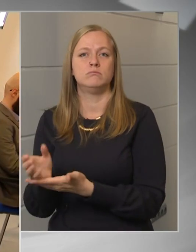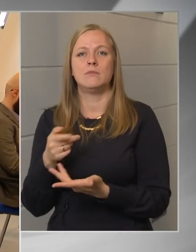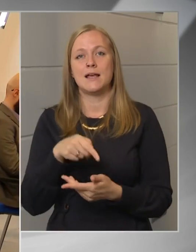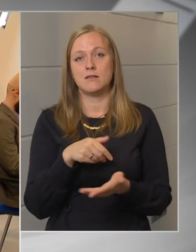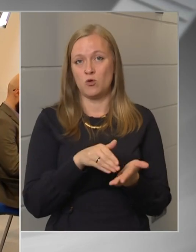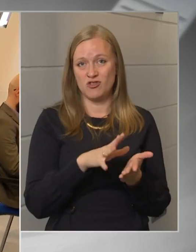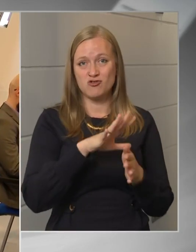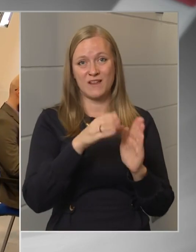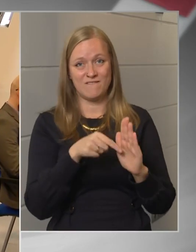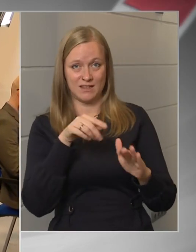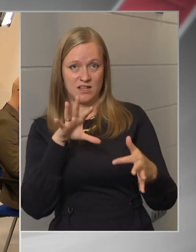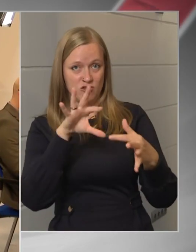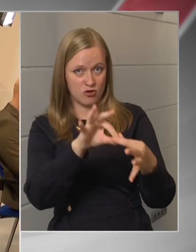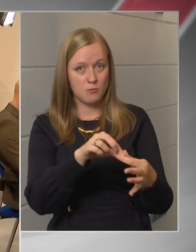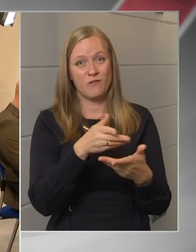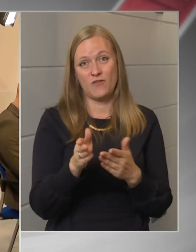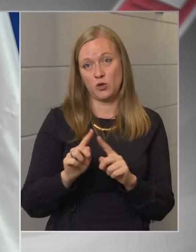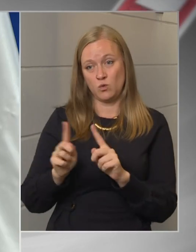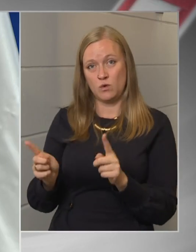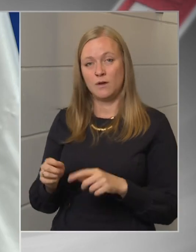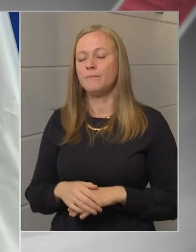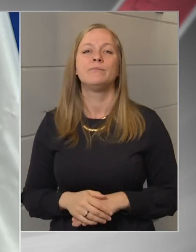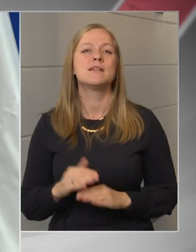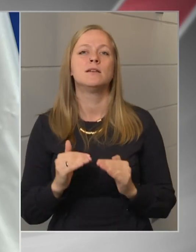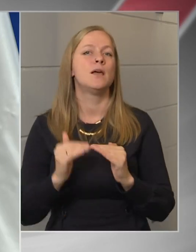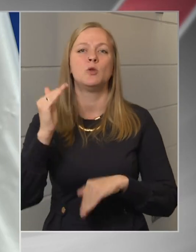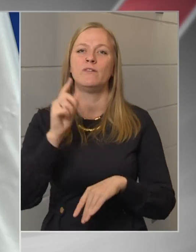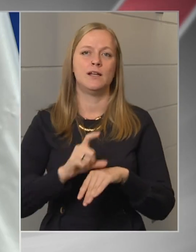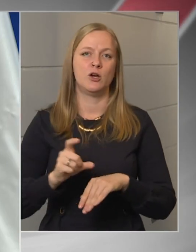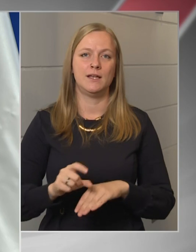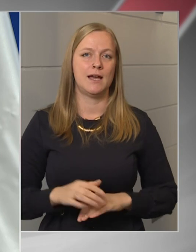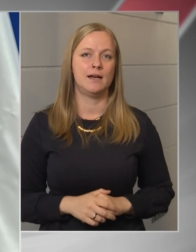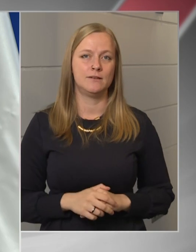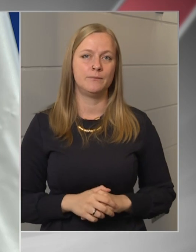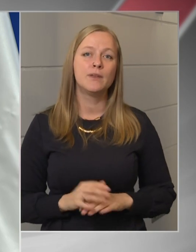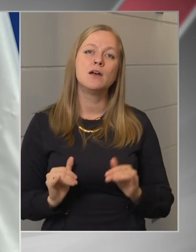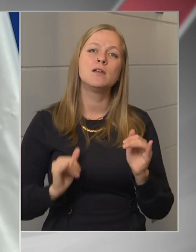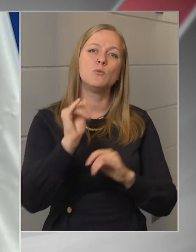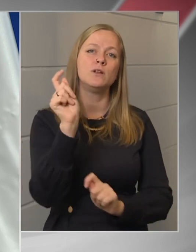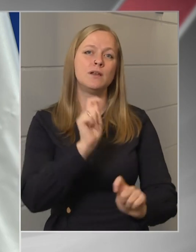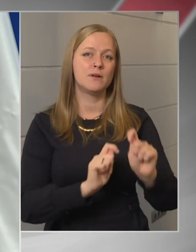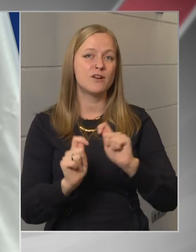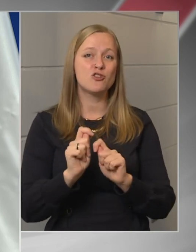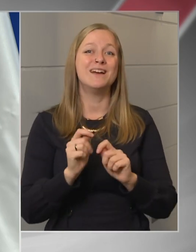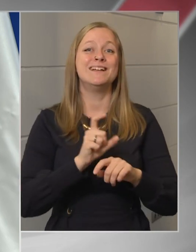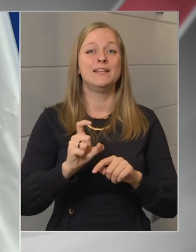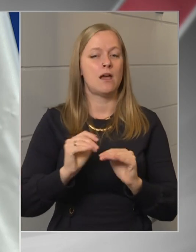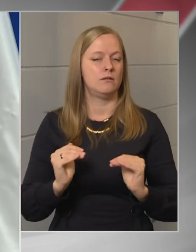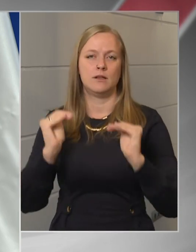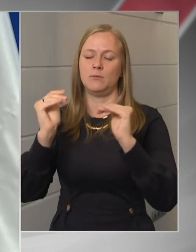külön tétel lesz? Ez nem növeli a hiányt. Tehát a repülőtér megvásárlása hiányt nem növel.